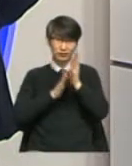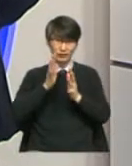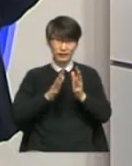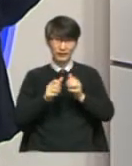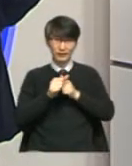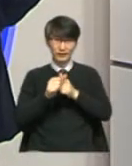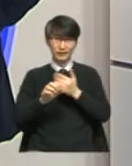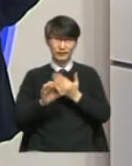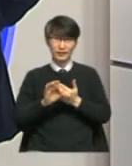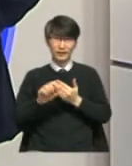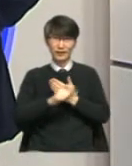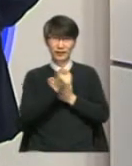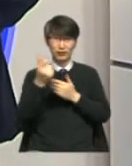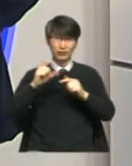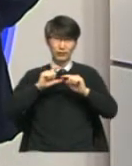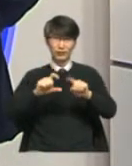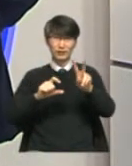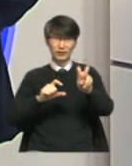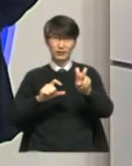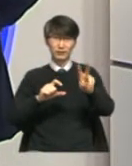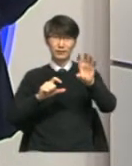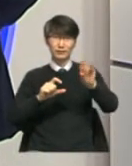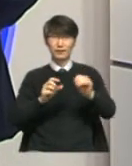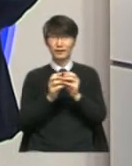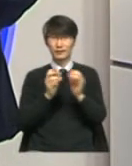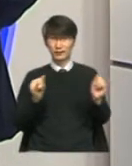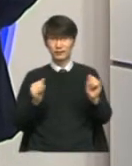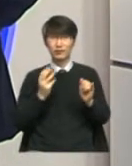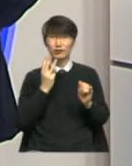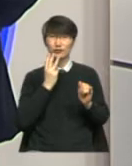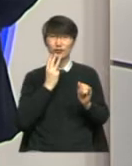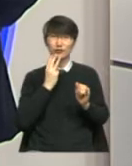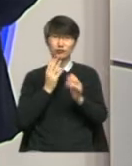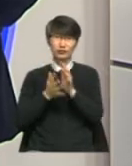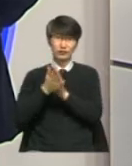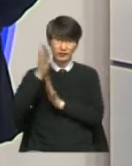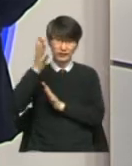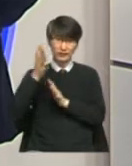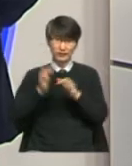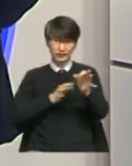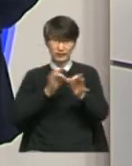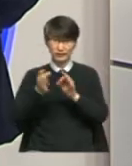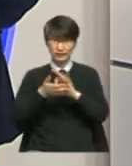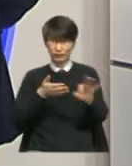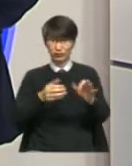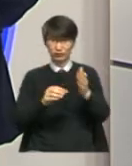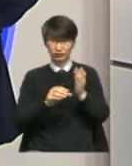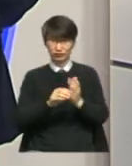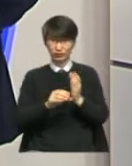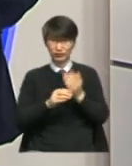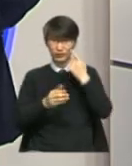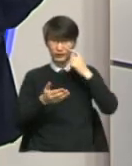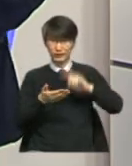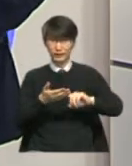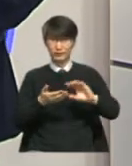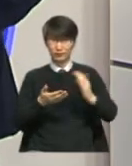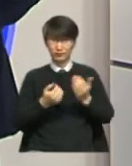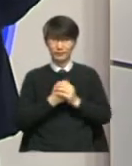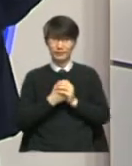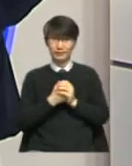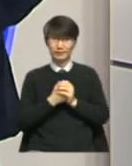농수산식품공사에 따르면 하루 평균 22만 명의 사람들이 서울 시내 농수산물 도매시장을 이용하고 있는 것으로 파악되고